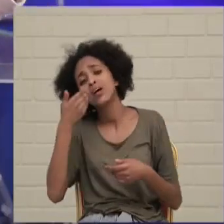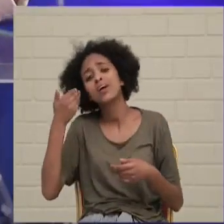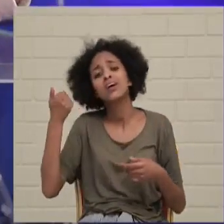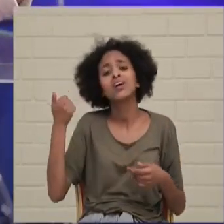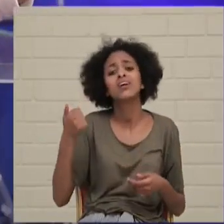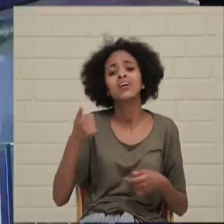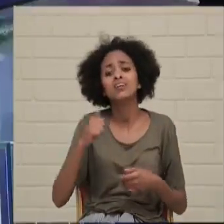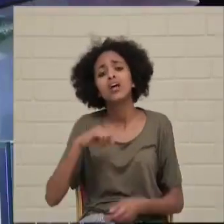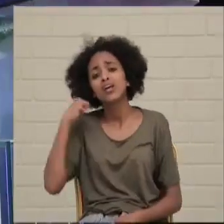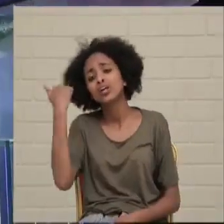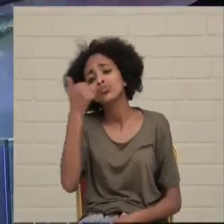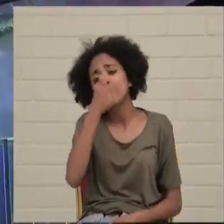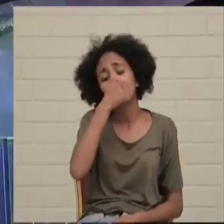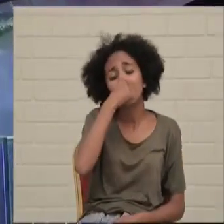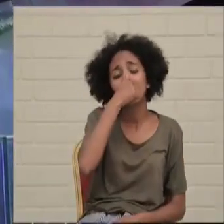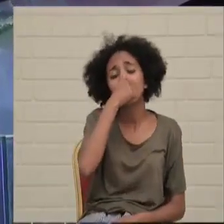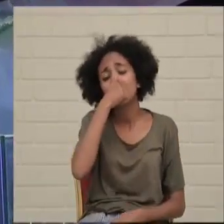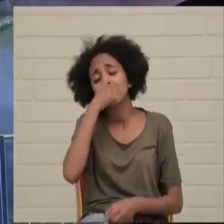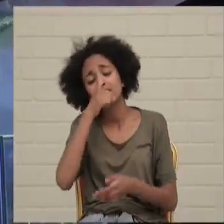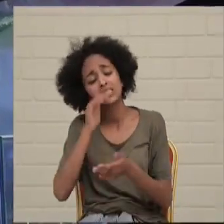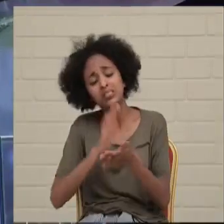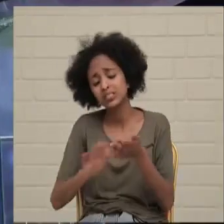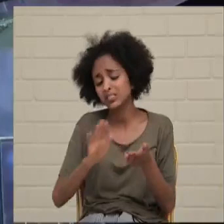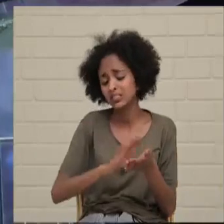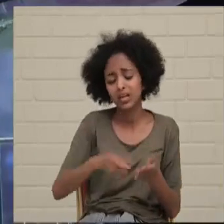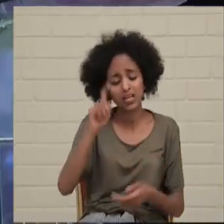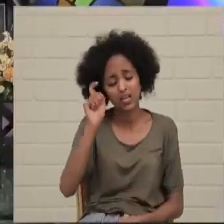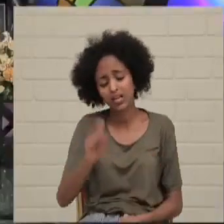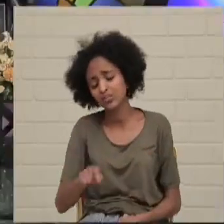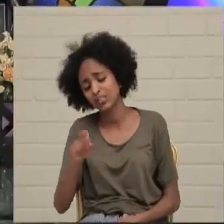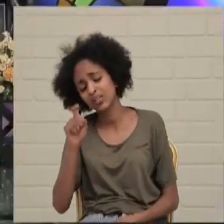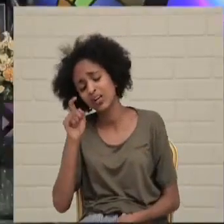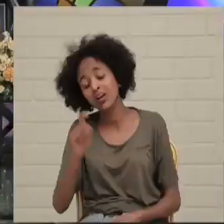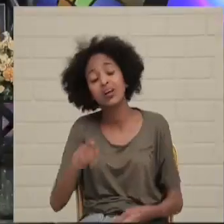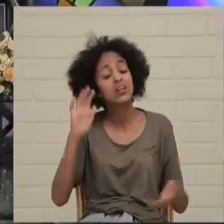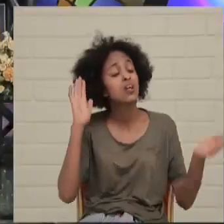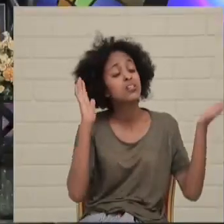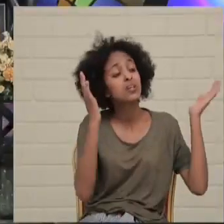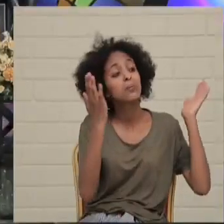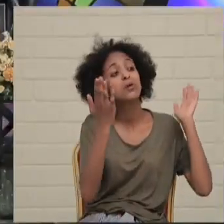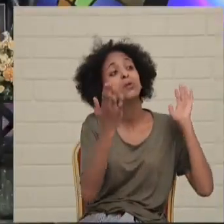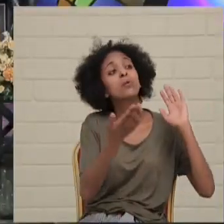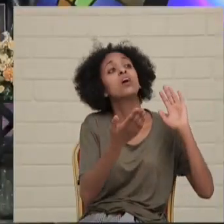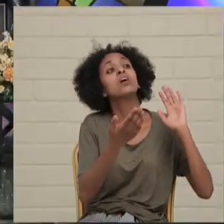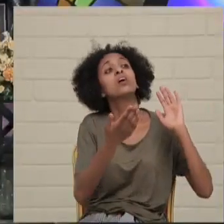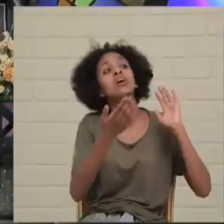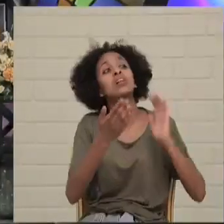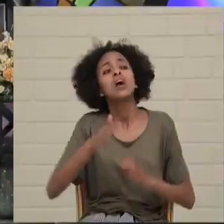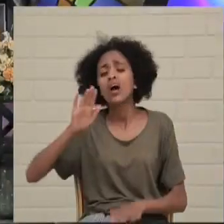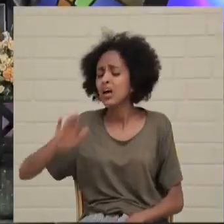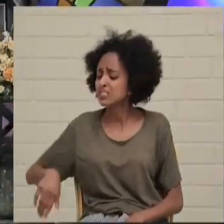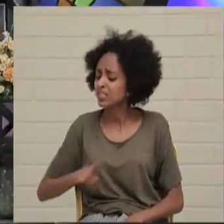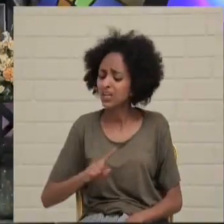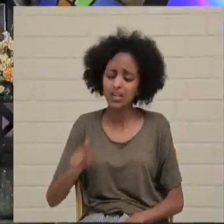ከህይወት ይሻላል ኢትዮጵያን ይቅርታ ያሻታል